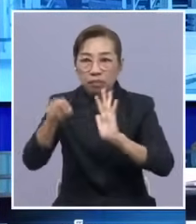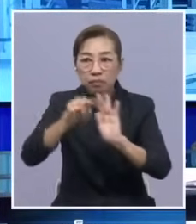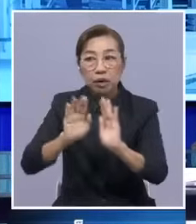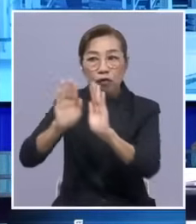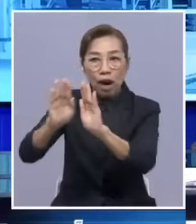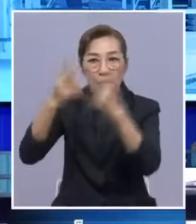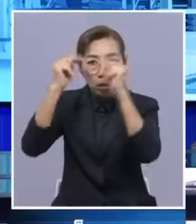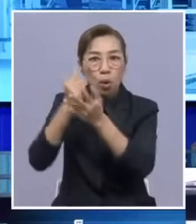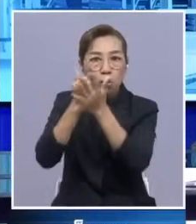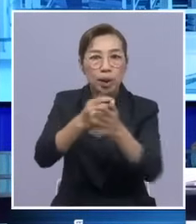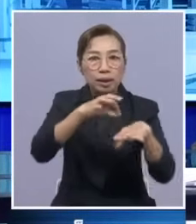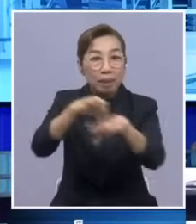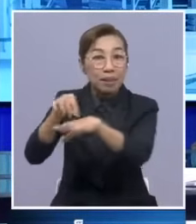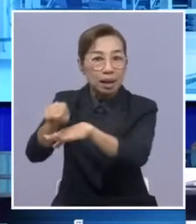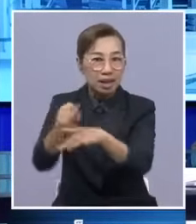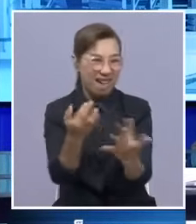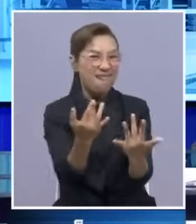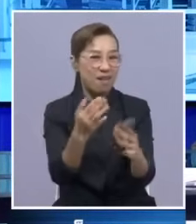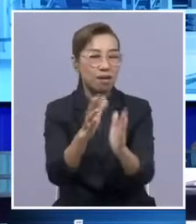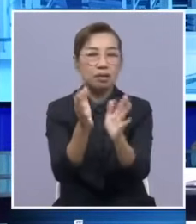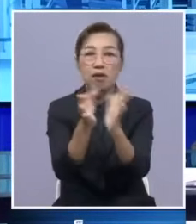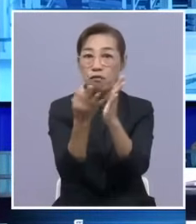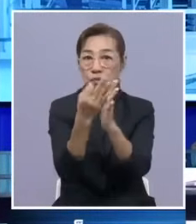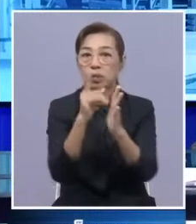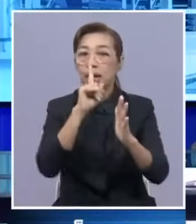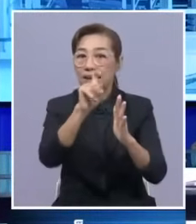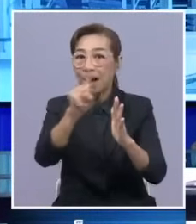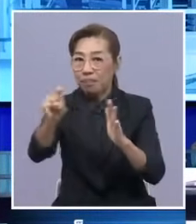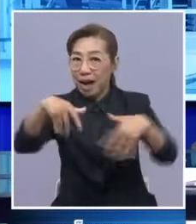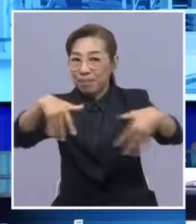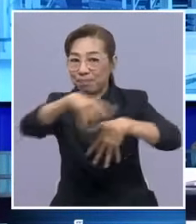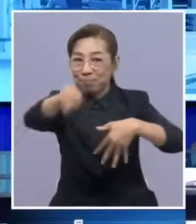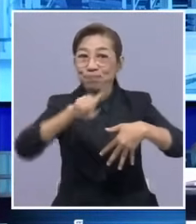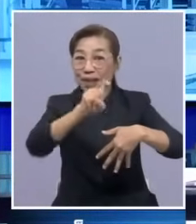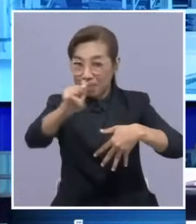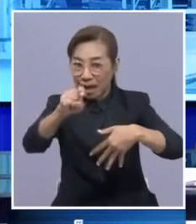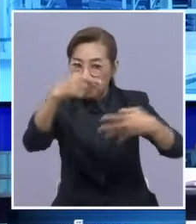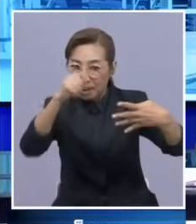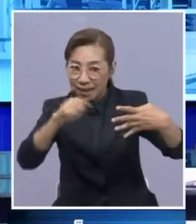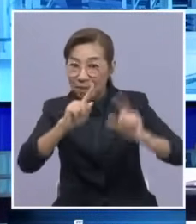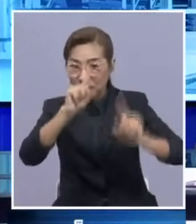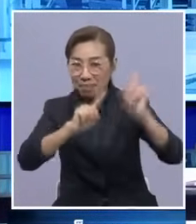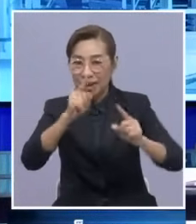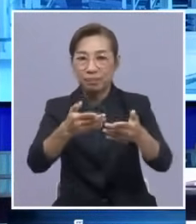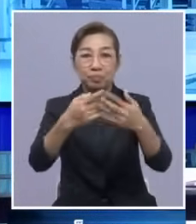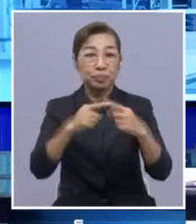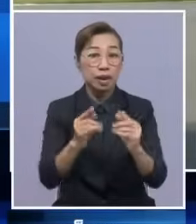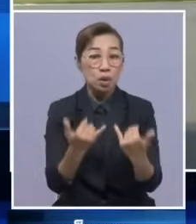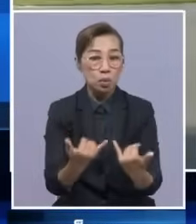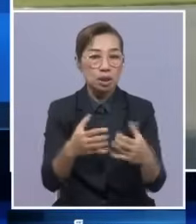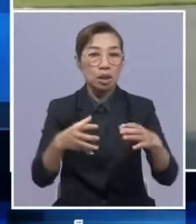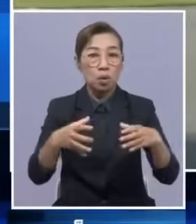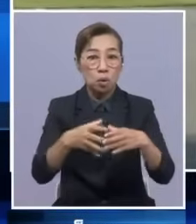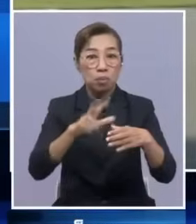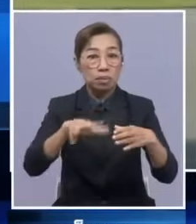ามคุณผู้ชมด้วย ครับ ค่ะในช่วงต่อไป สำหรับนายกรัฐมนตรีวันนี้ก่อนจะเดินทางไปโคราชเข้าใจว่าไปทำเนียบก่อนใช่ไหม ใช่ค่